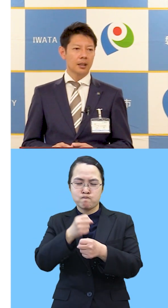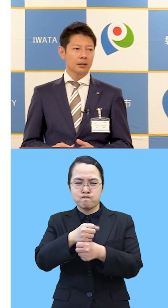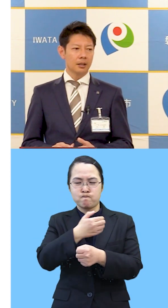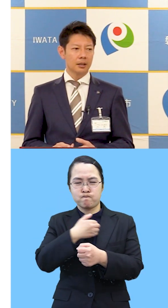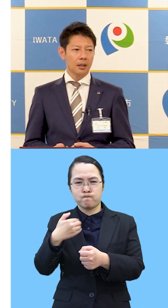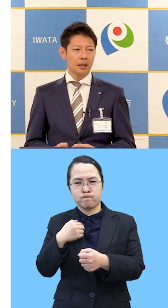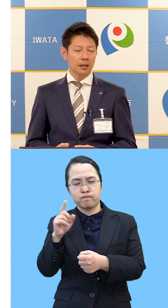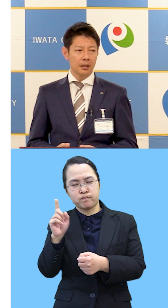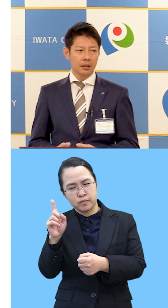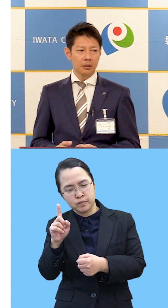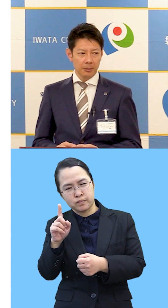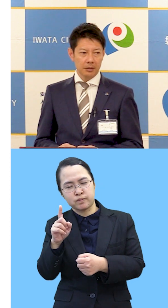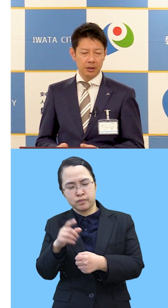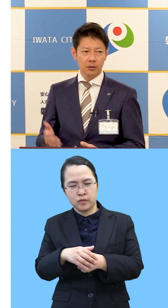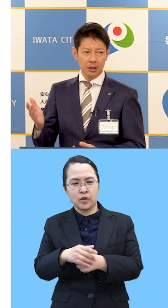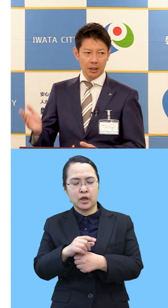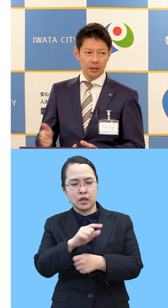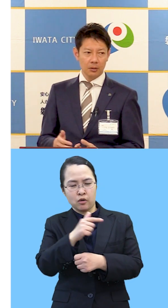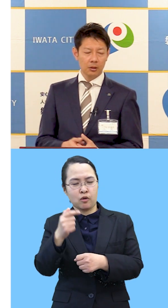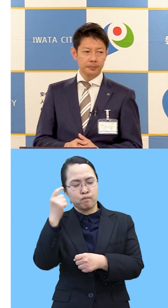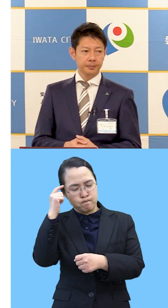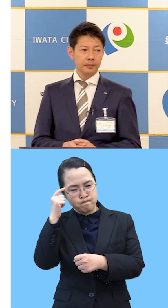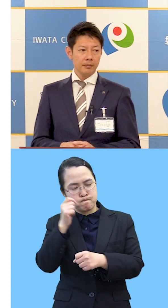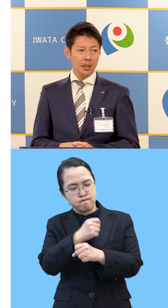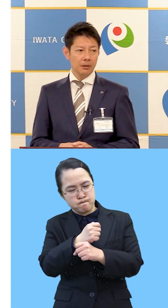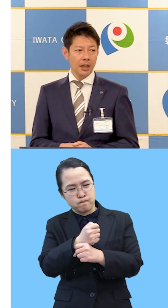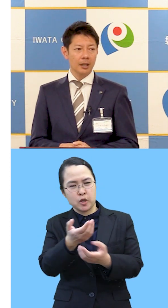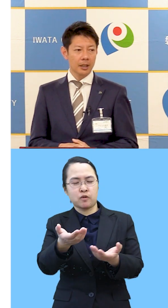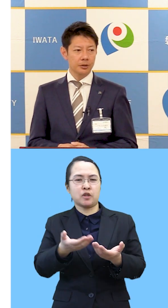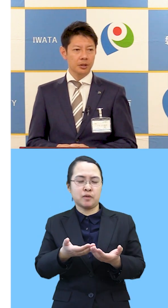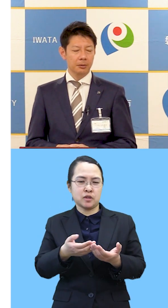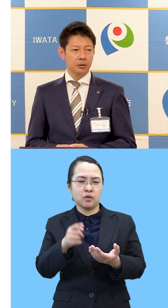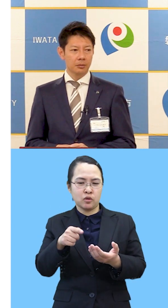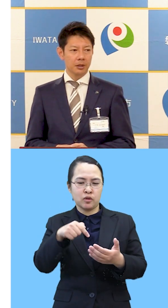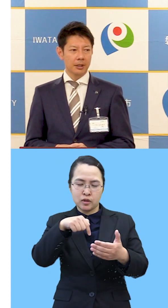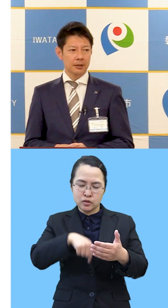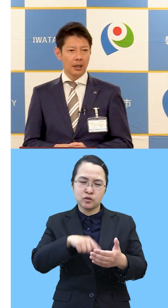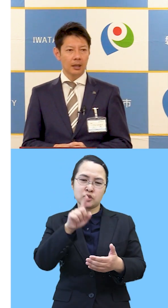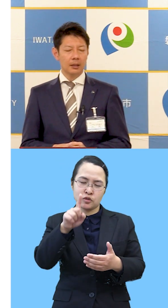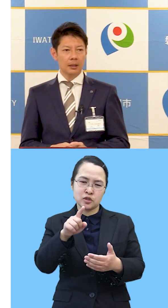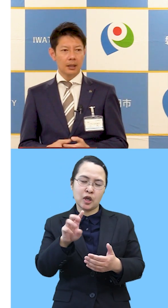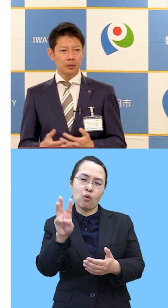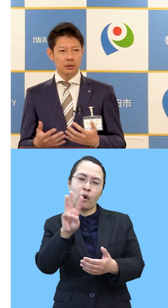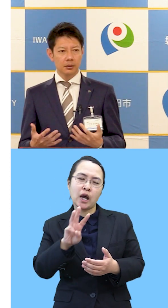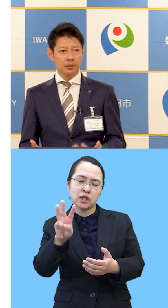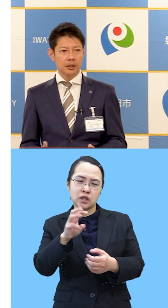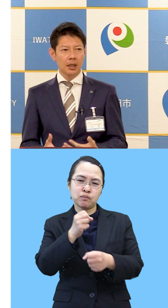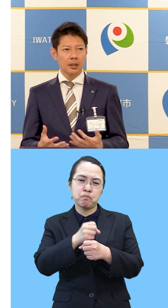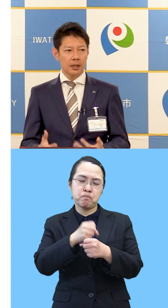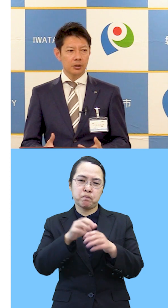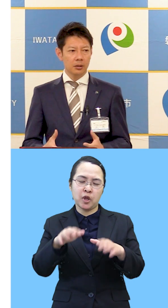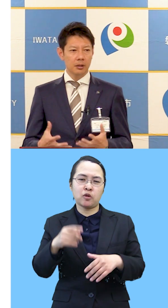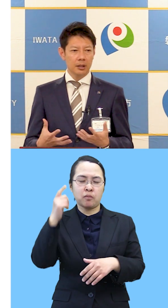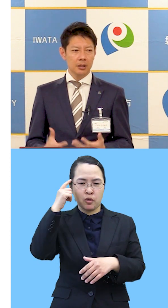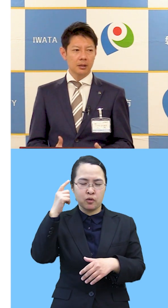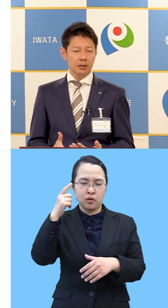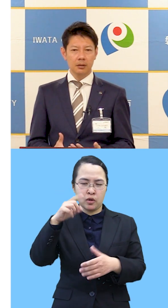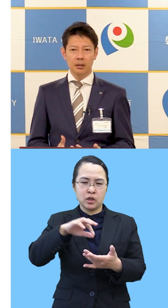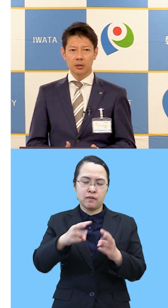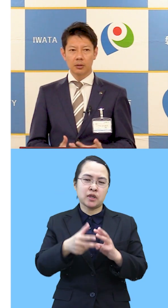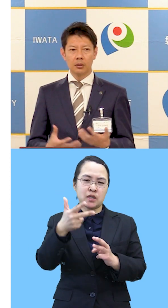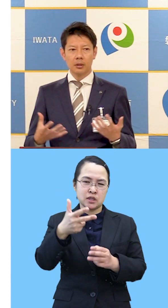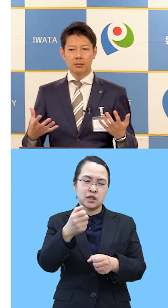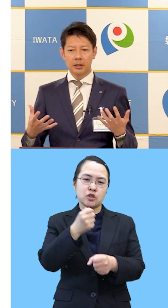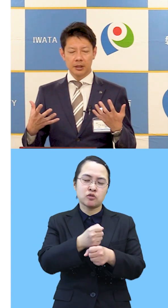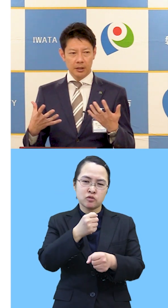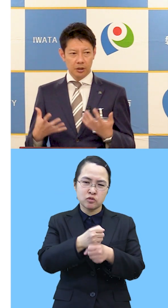考えてくれております。その一環でこのワインが誕生したものと思いますが、地産外消、岩田市で作っ